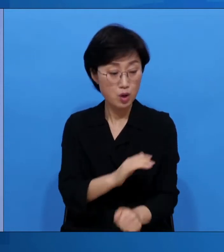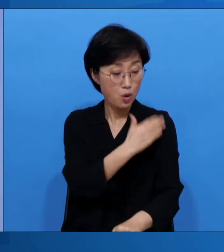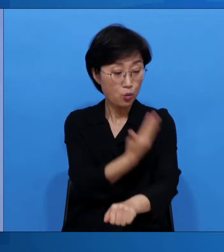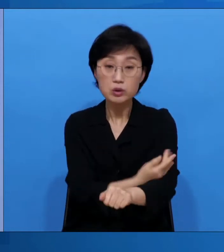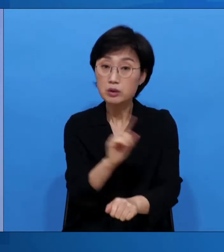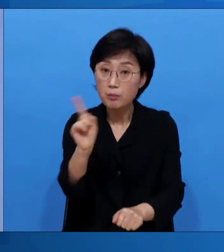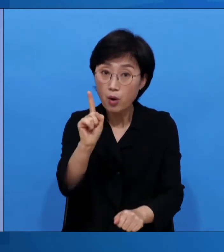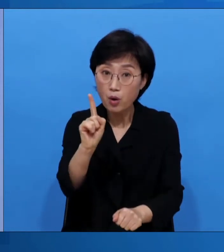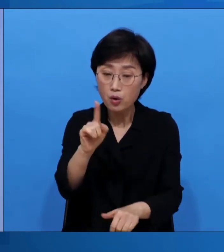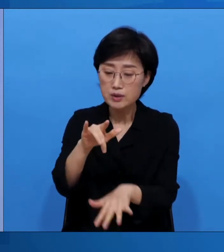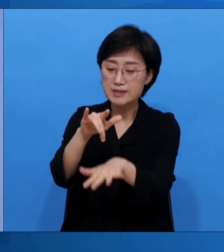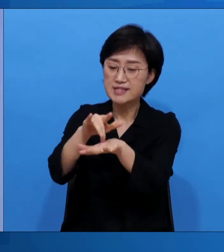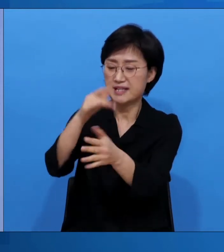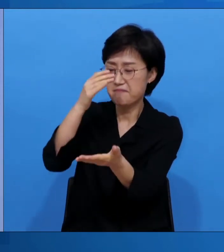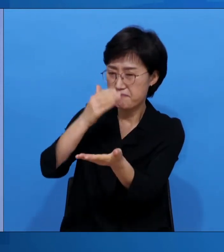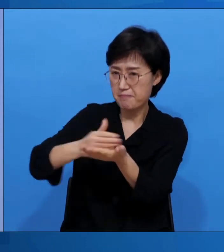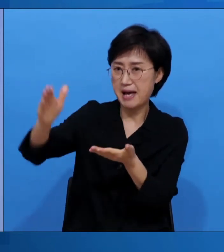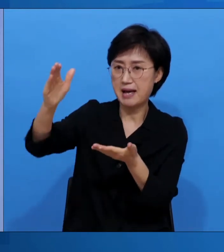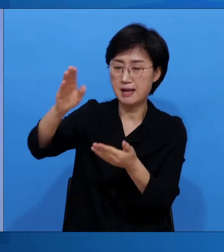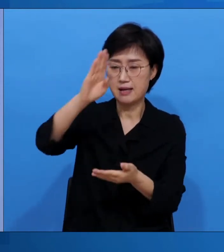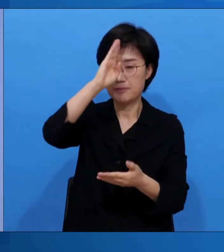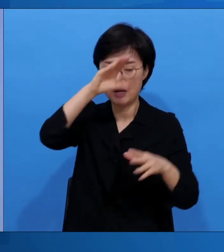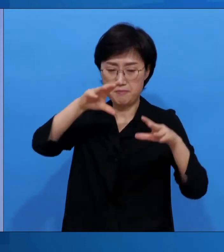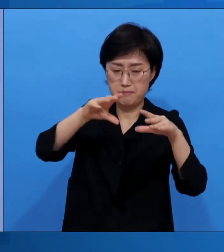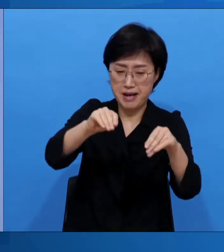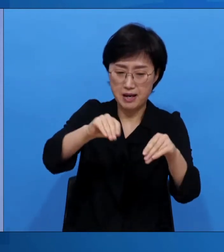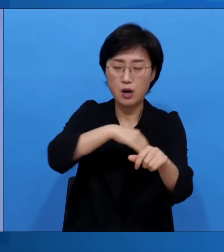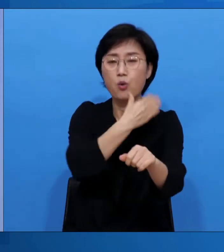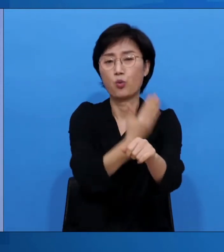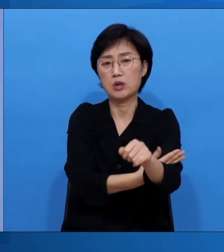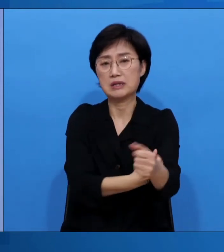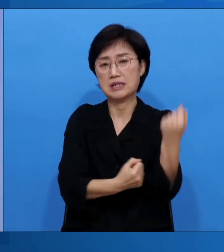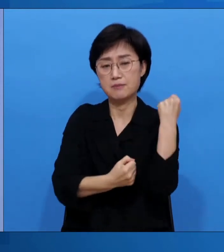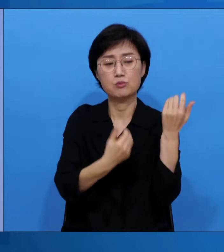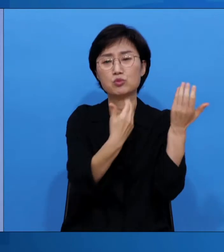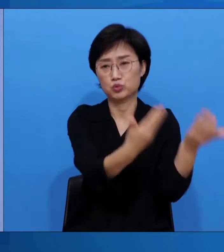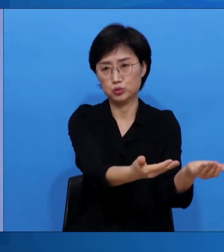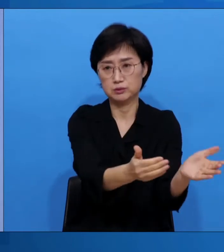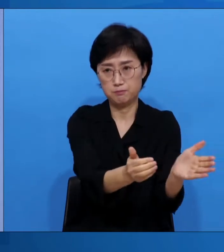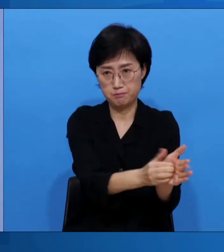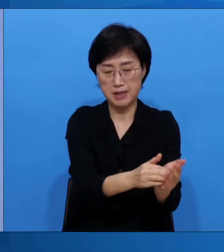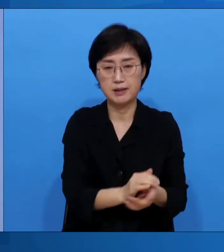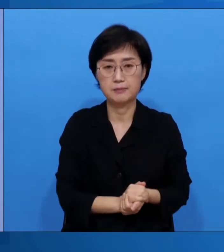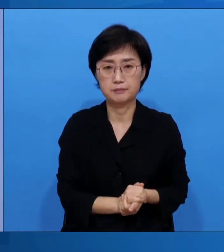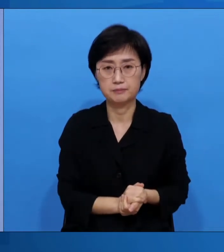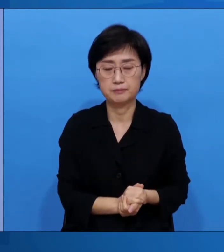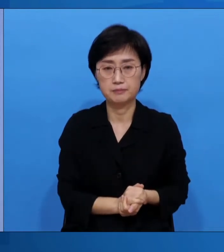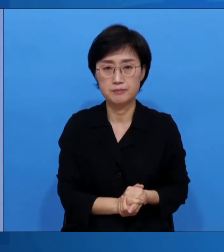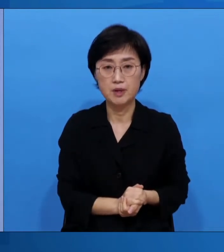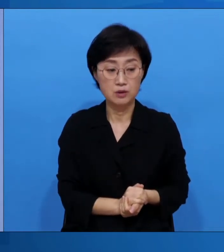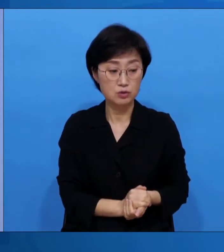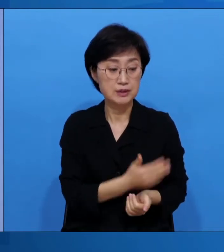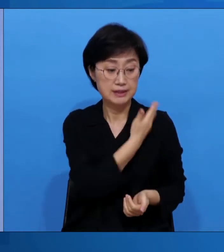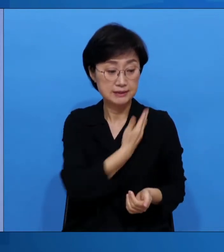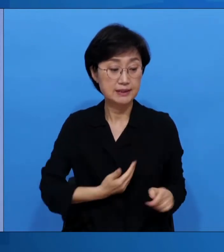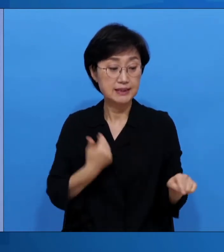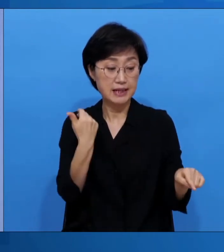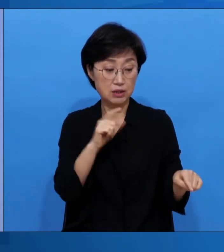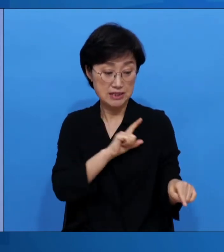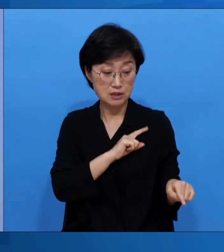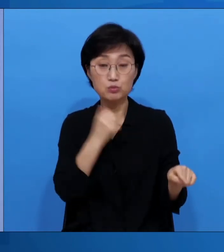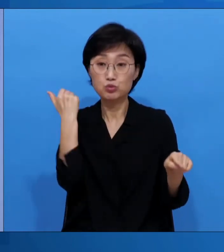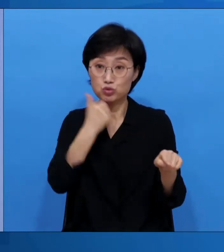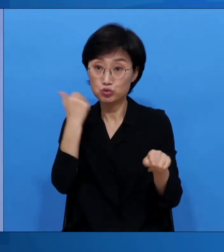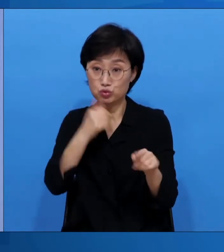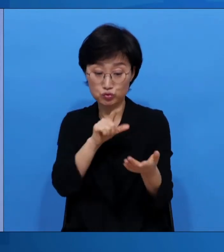고치는 권능을 준다라고 말해요. He said, I'll give you authority to drive out demons and heal diseases. 그리고 이름들을 쫙 여러 개 했잖아요. And then he goes and